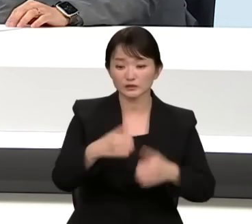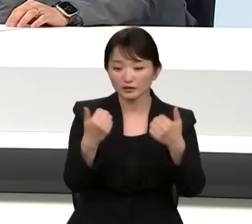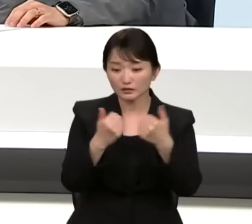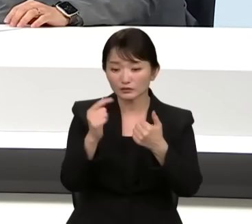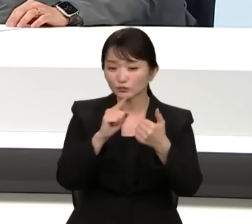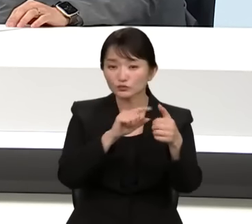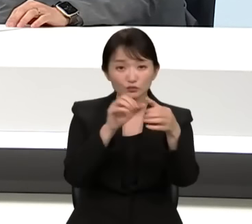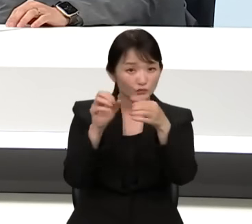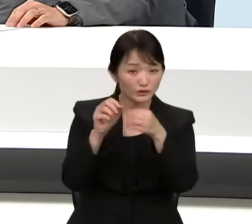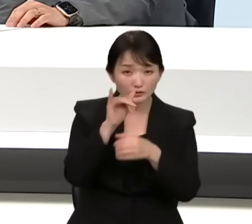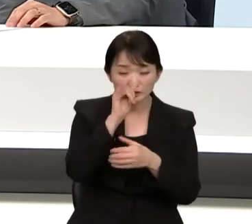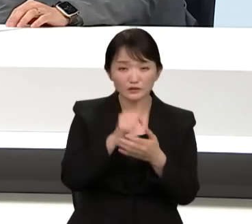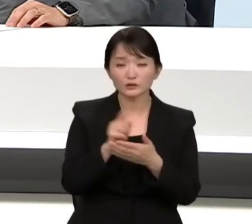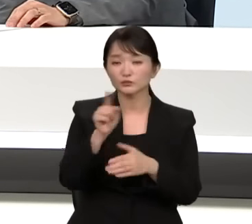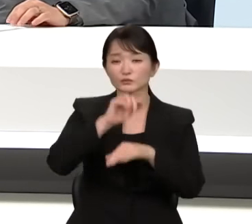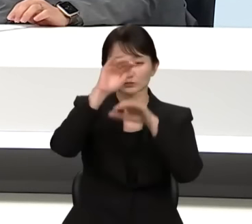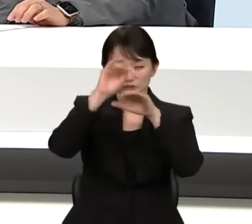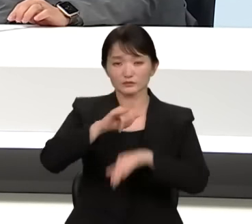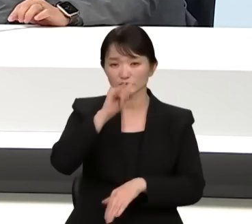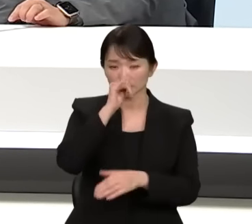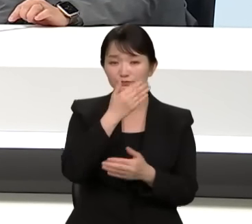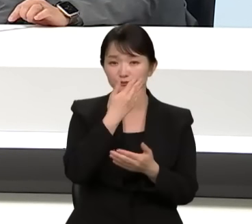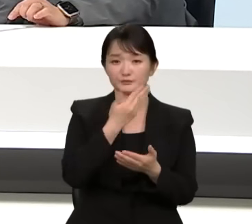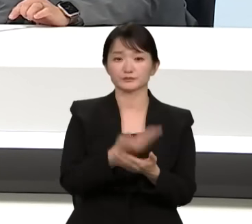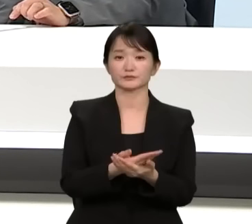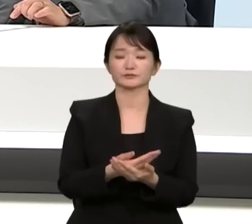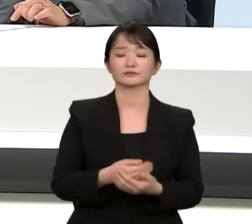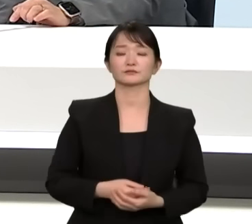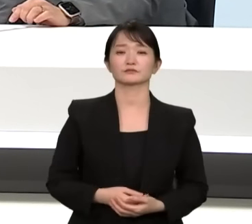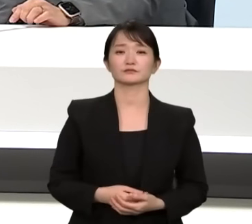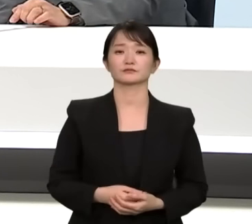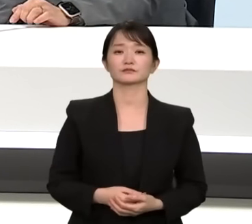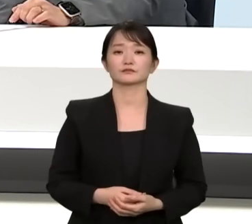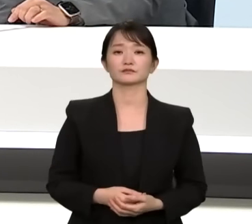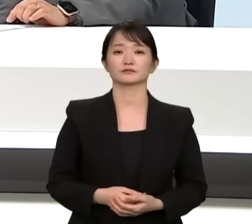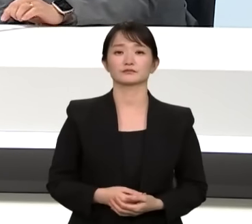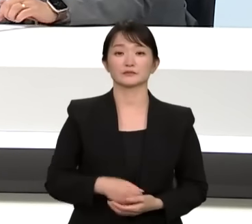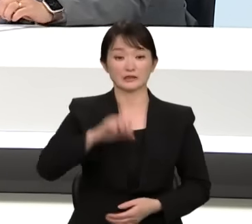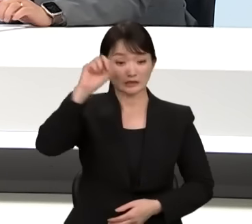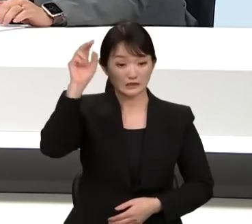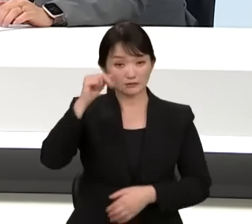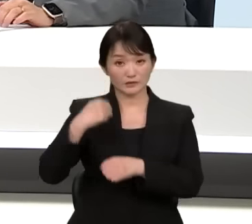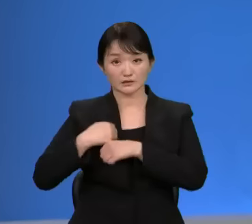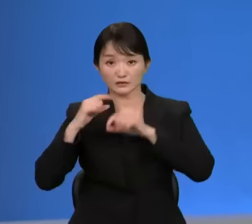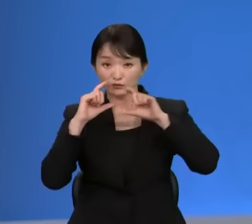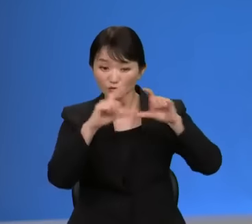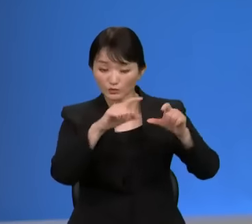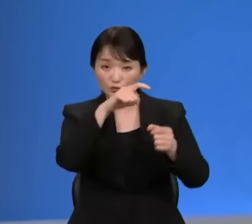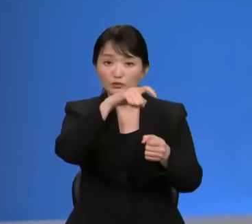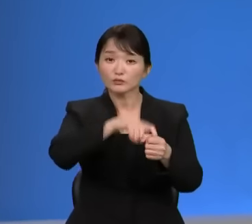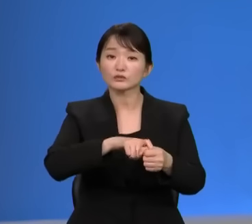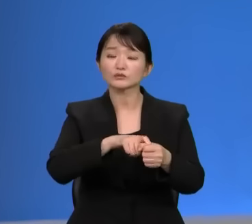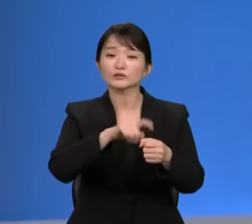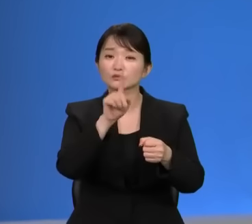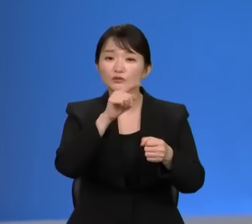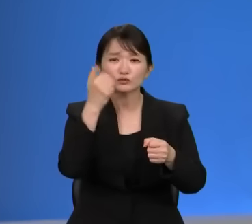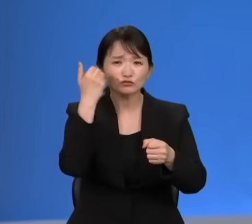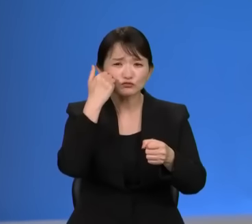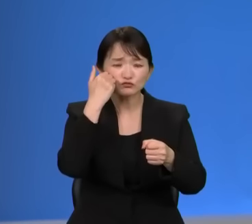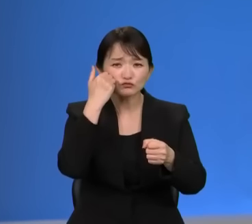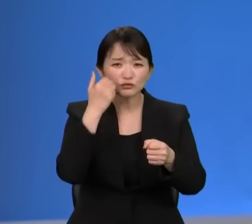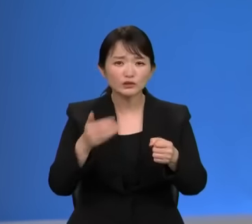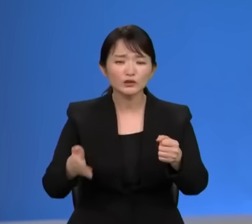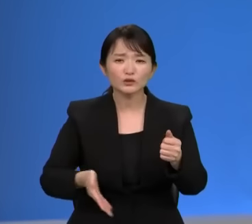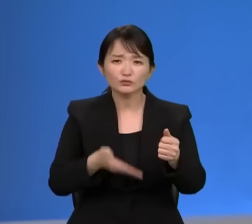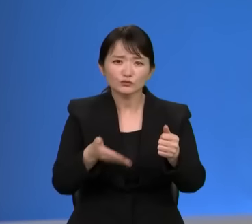무슨 얘기가 오갔나 어떤 내용이 오갔나 더 중요하잖아요 맞습니다이 비상 개념의 목적이 무엇인지 여기에 누가 동조를